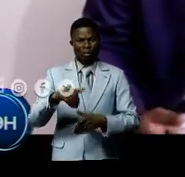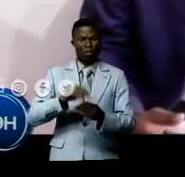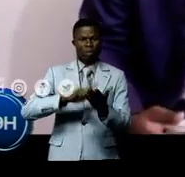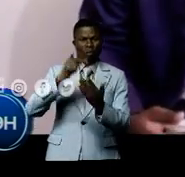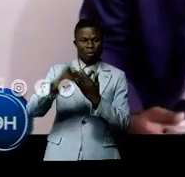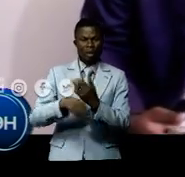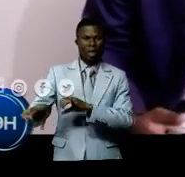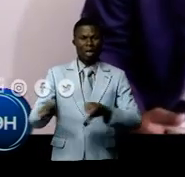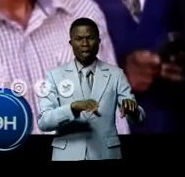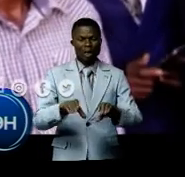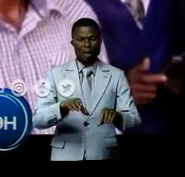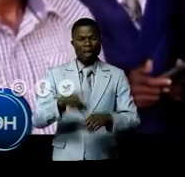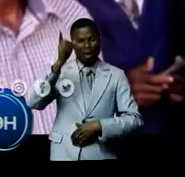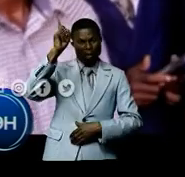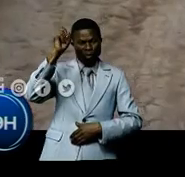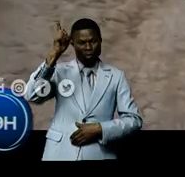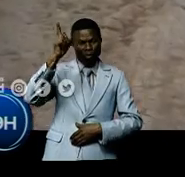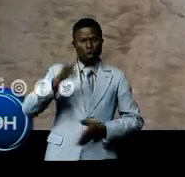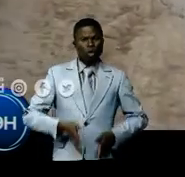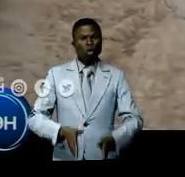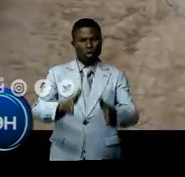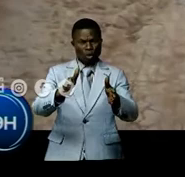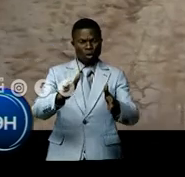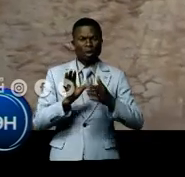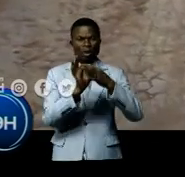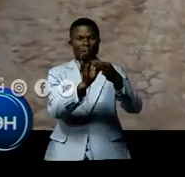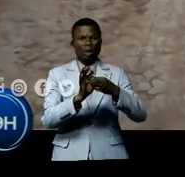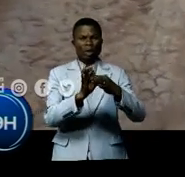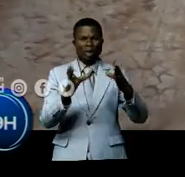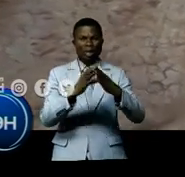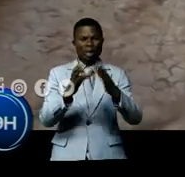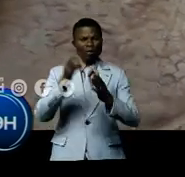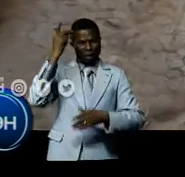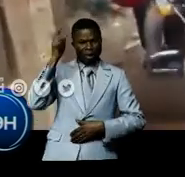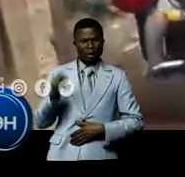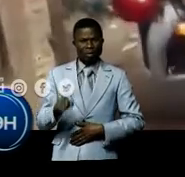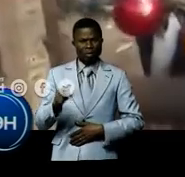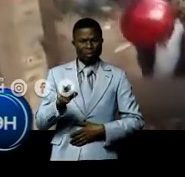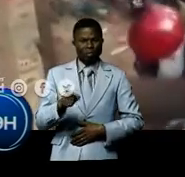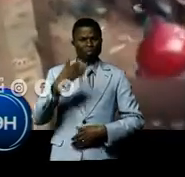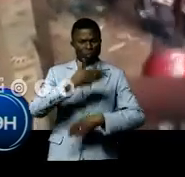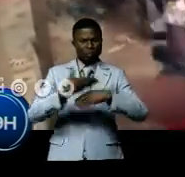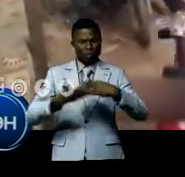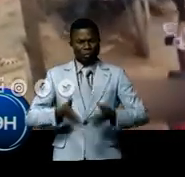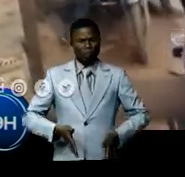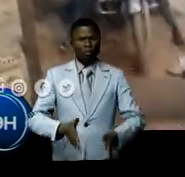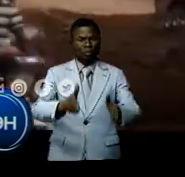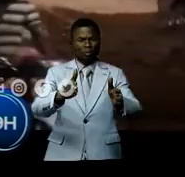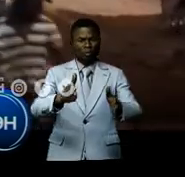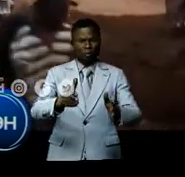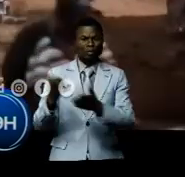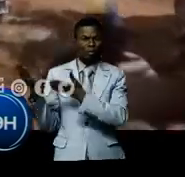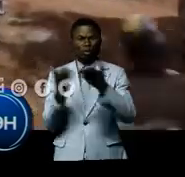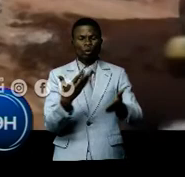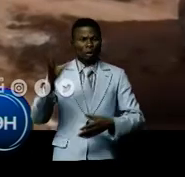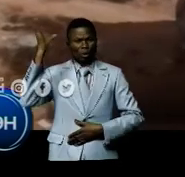programme d'action, donne priorité aux routes qui se connectent à la route nationale numéro 1. La réhabilitation de routes, des dessertes agricoles,